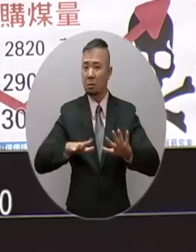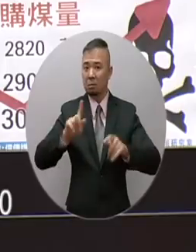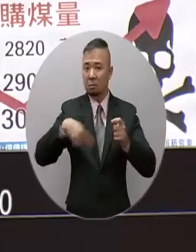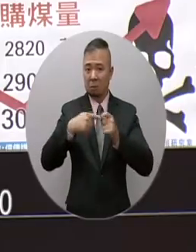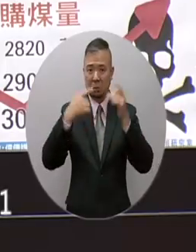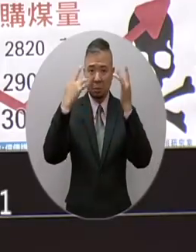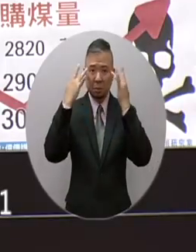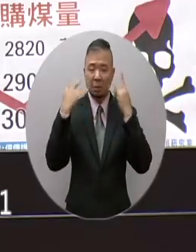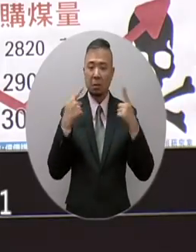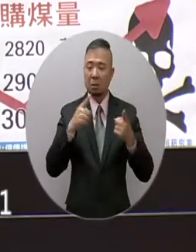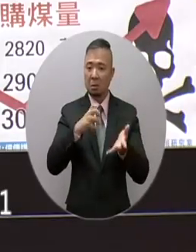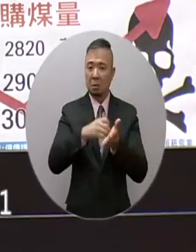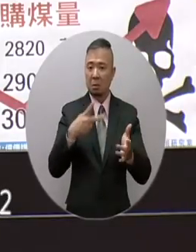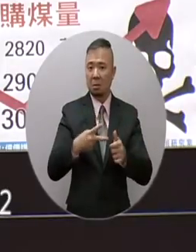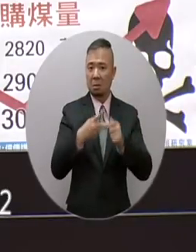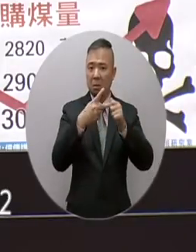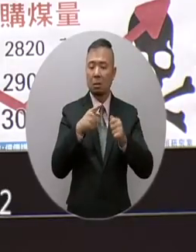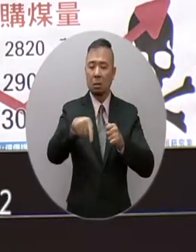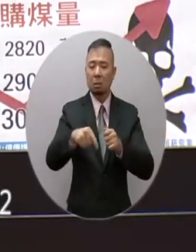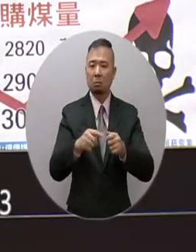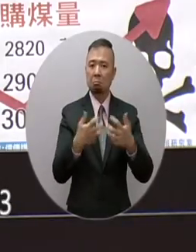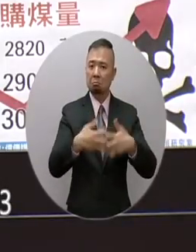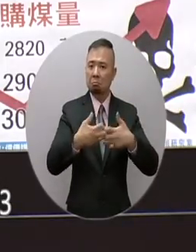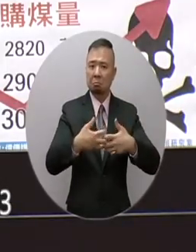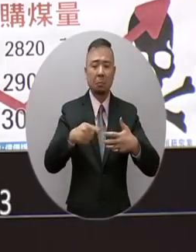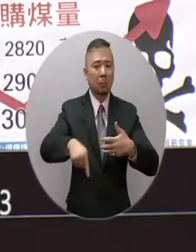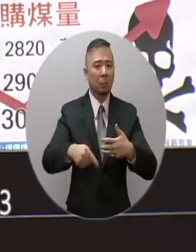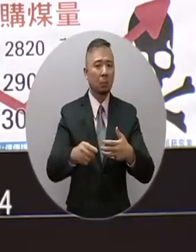二厂二号机来不及加入发电的行列，